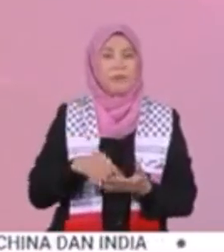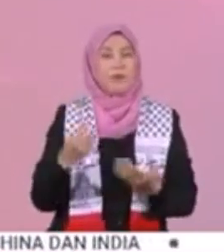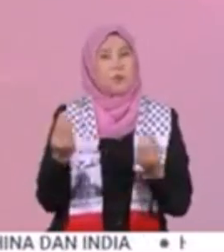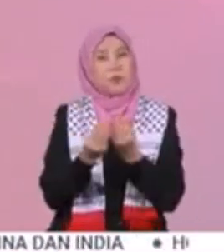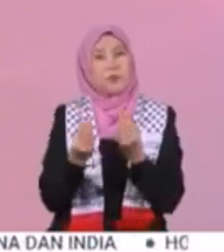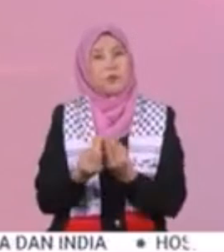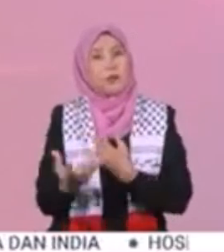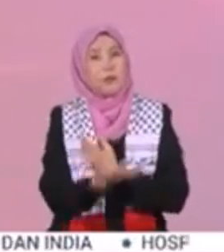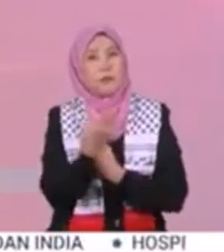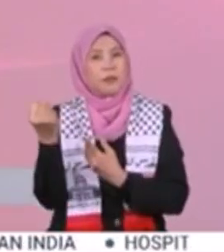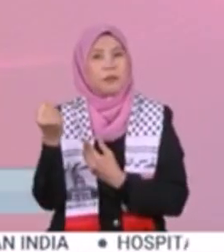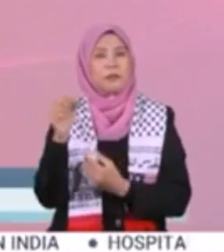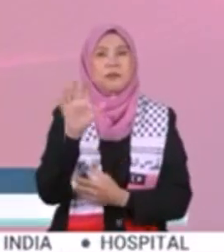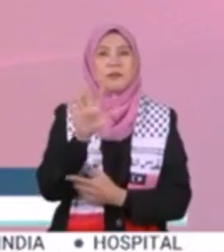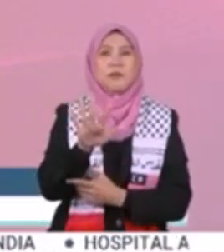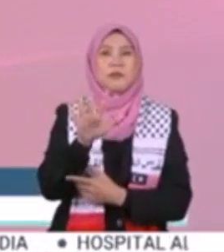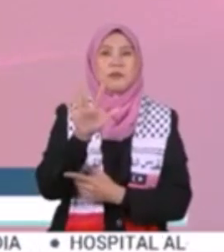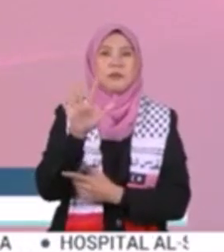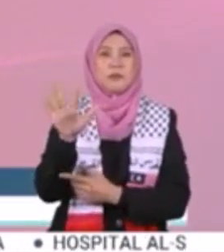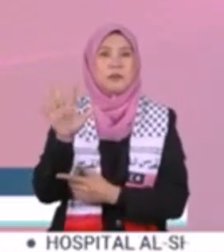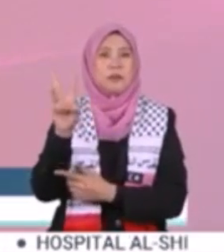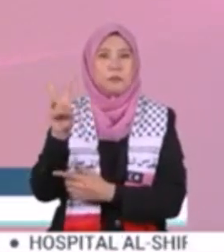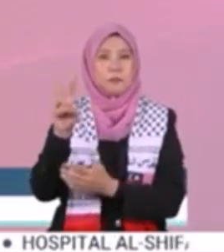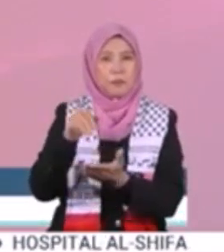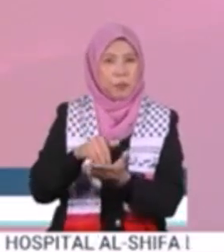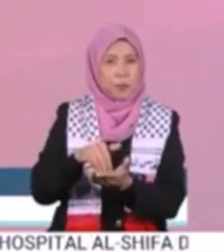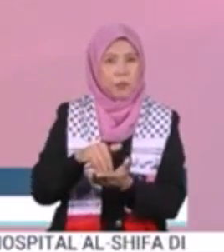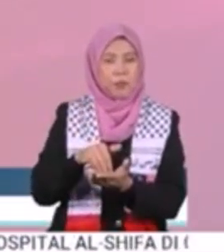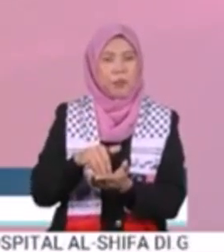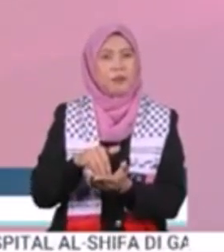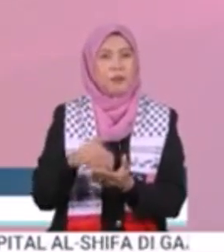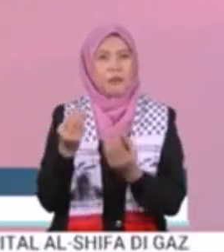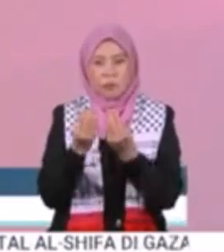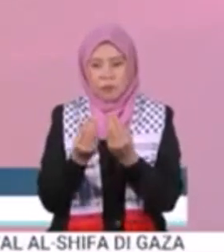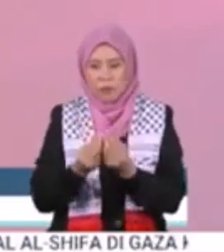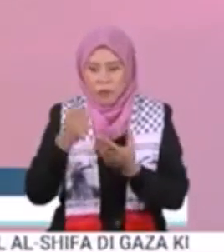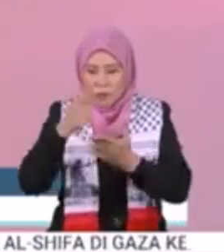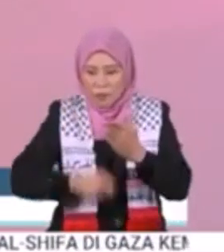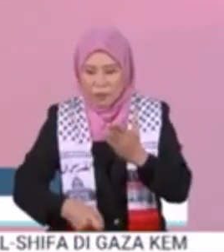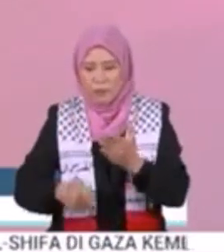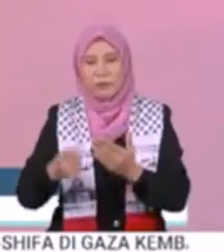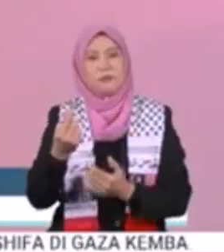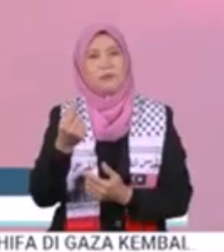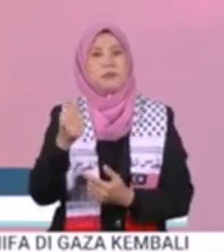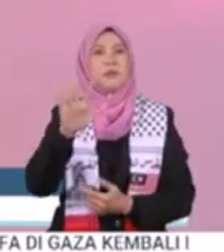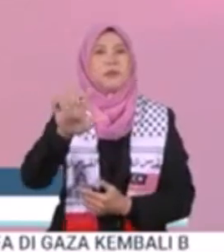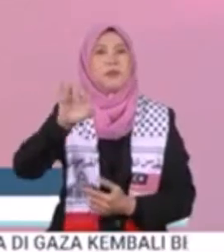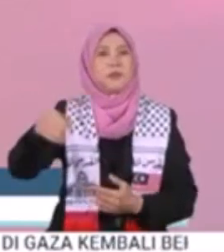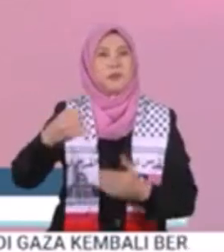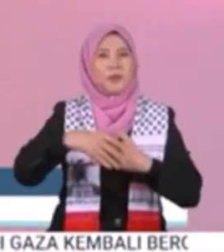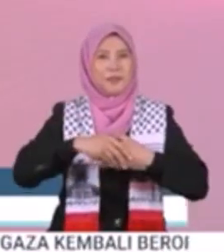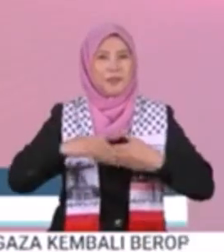nilai sitaan berjumlah 556100 dengan nilai Cukai hampir R5